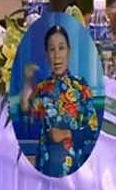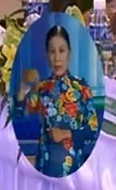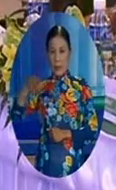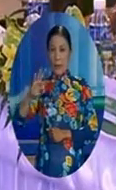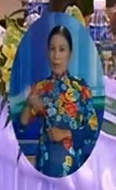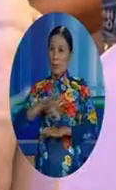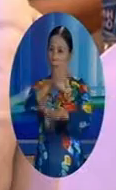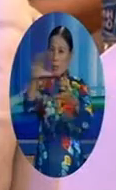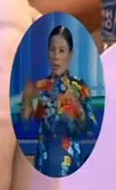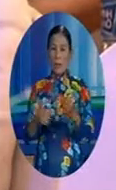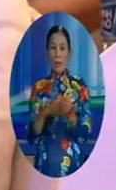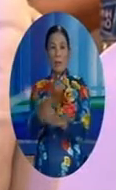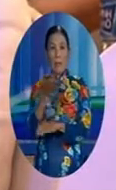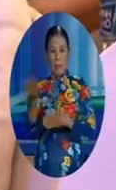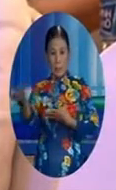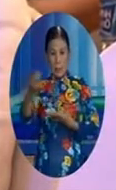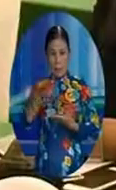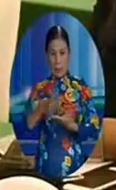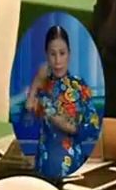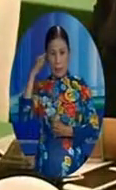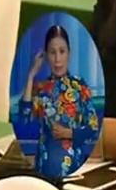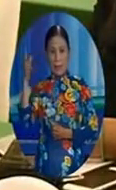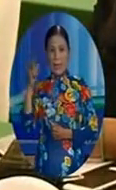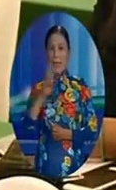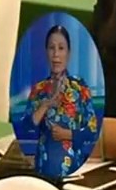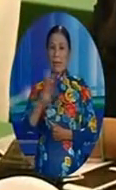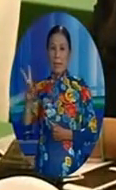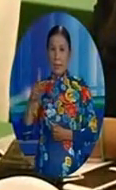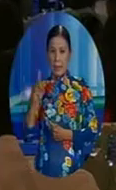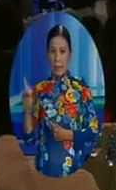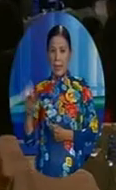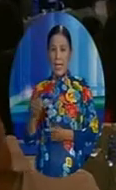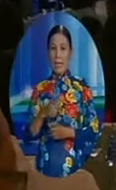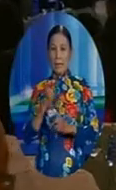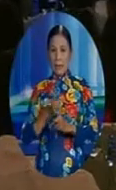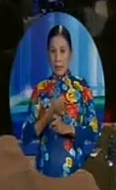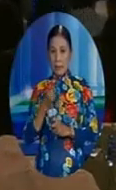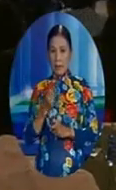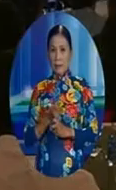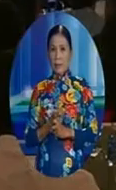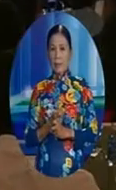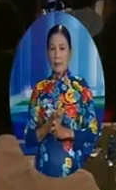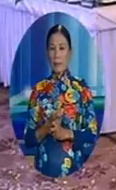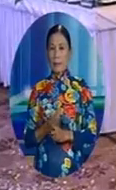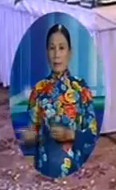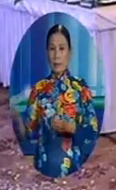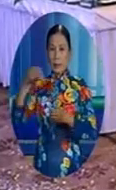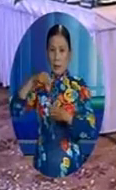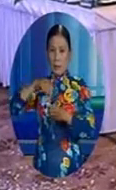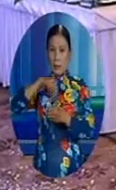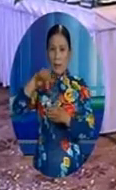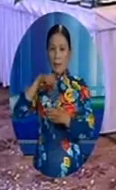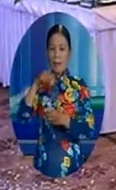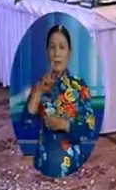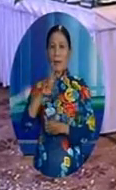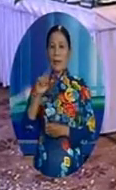lượng đậu tương. Dự kiến năm đầu tiên, khoảng 2.500 tấn đậu tương sau canh tác sẽ được chế biến thành gần 3,5 triệu lít sữa đậu nành. Những năm tiếp